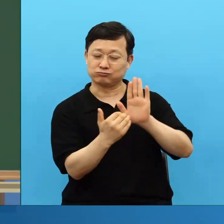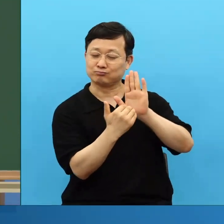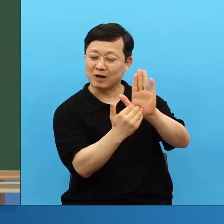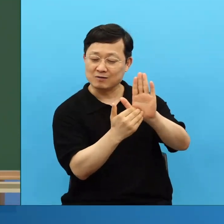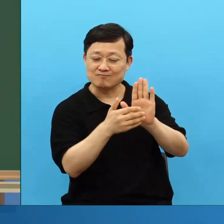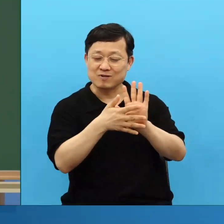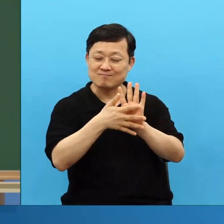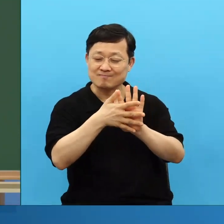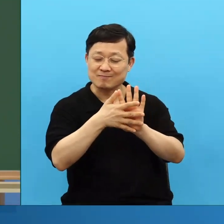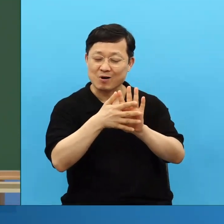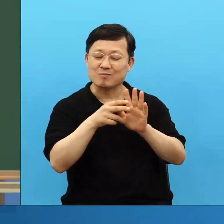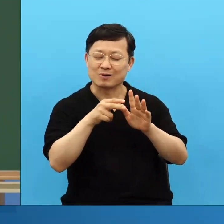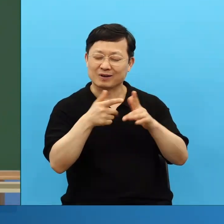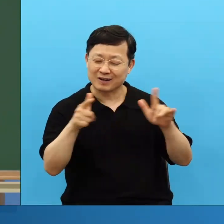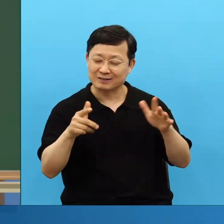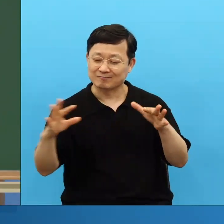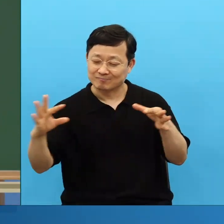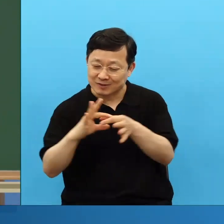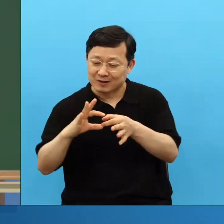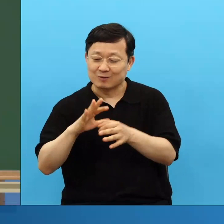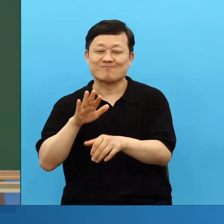연결시켜 드리고 했는데